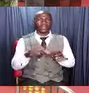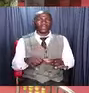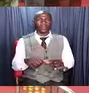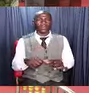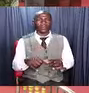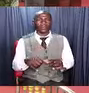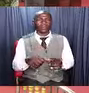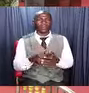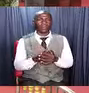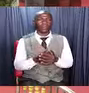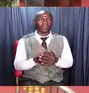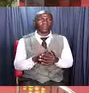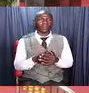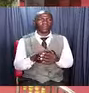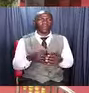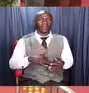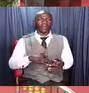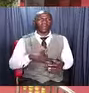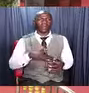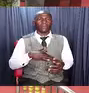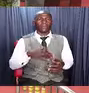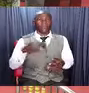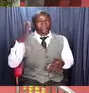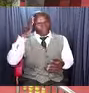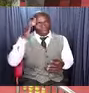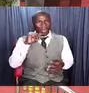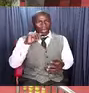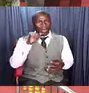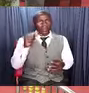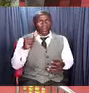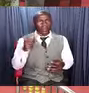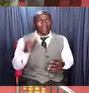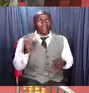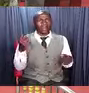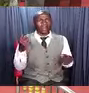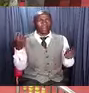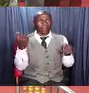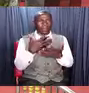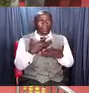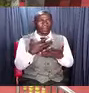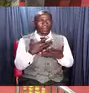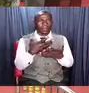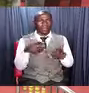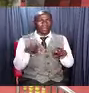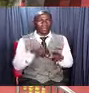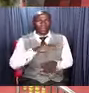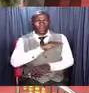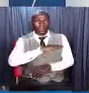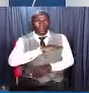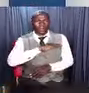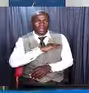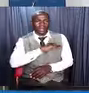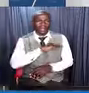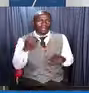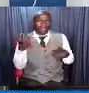who stays. Nikaona niko hapa. Then I knew I'm here. Nikashangaza watu wa Mungu. And I really amazed the people. Nikashangaza hata missionary. I surprised